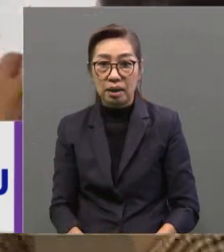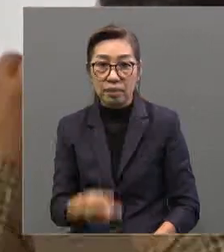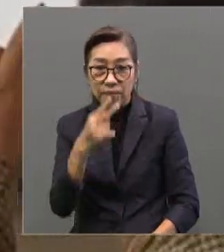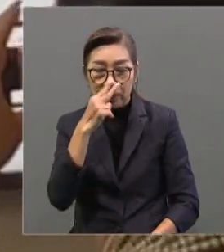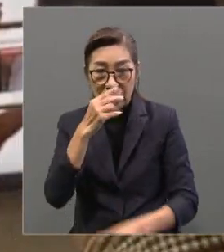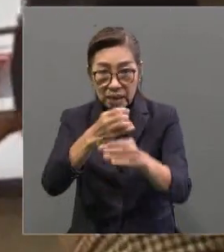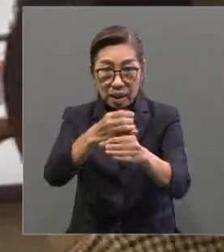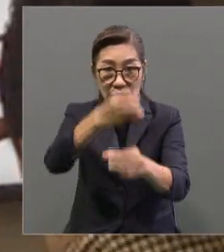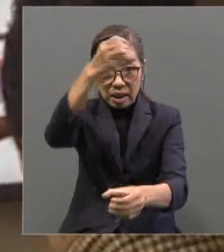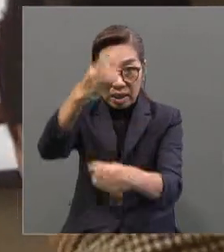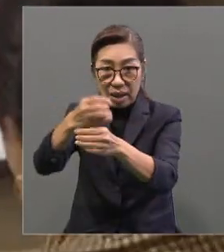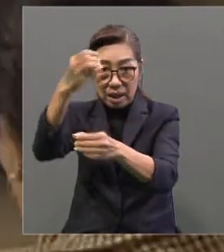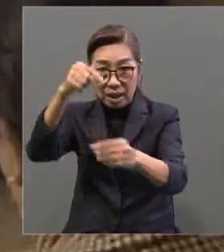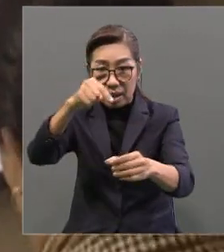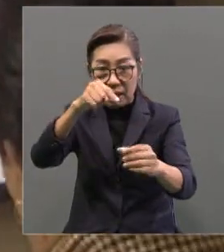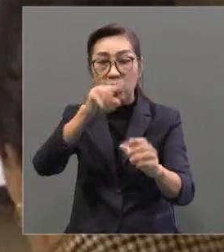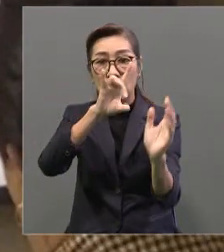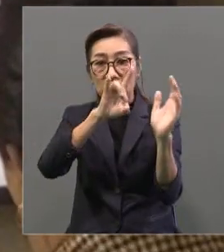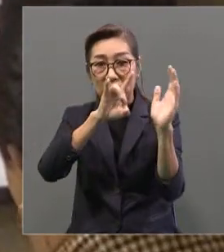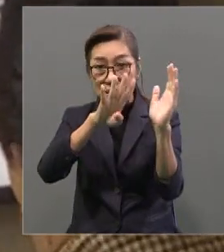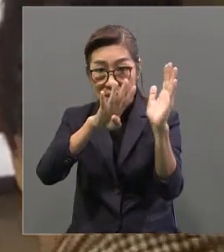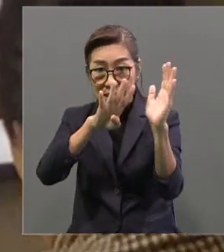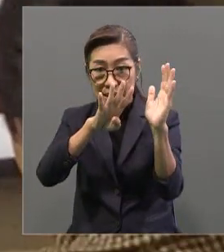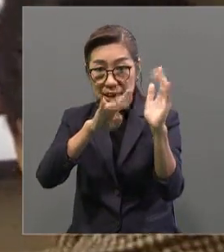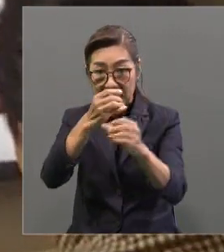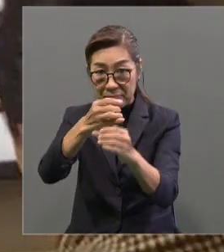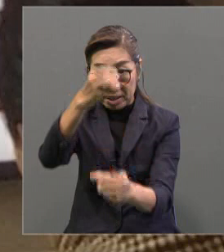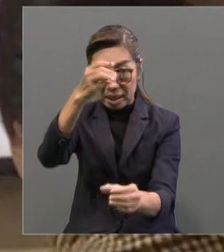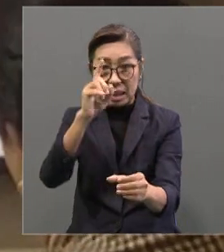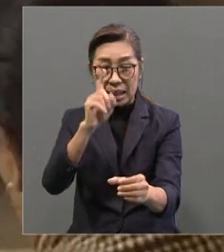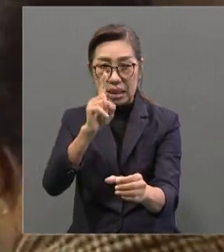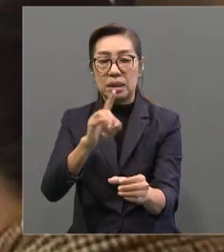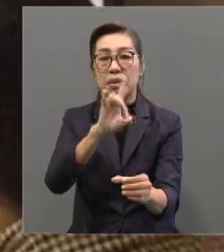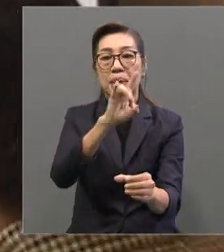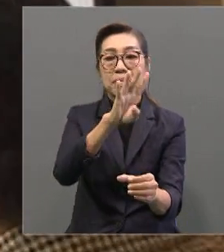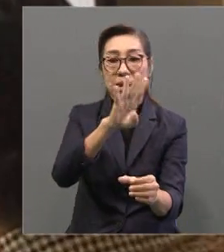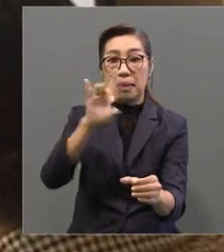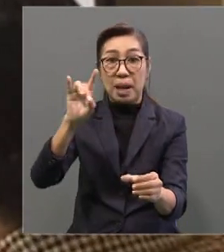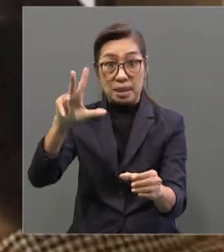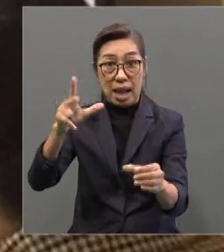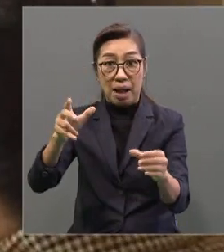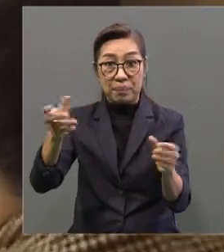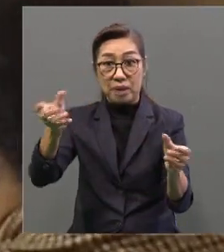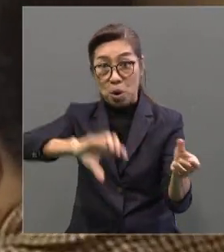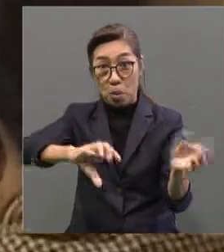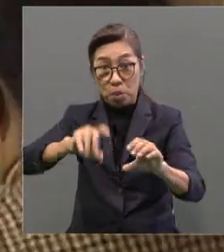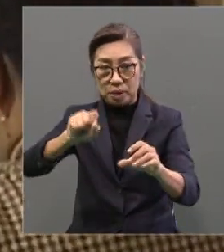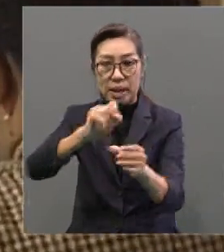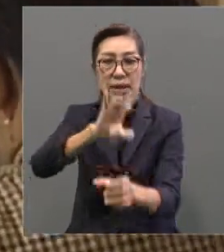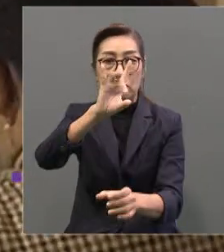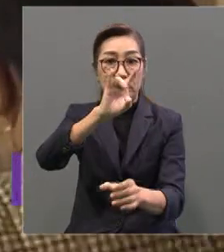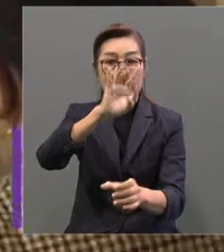สาที่หักเนี่ยคือตัวเพีย84นะครับติงเสาล้ม2ต้นคือเพีย84กับเพีย83นะเหตุการณ์ที่เกิด